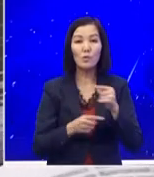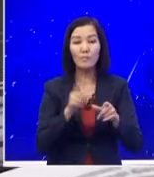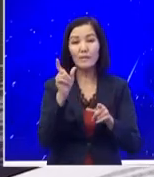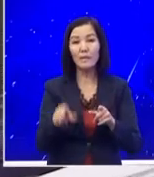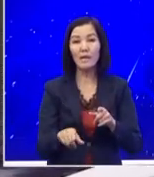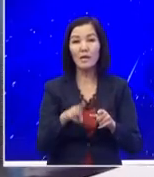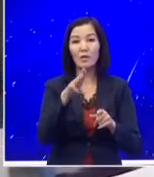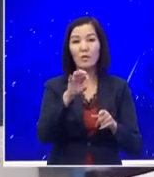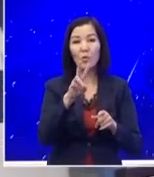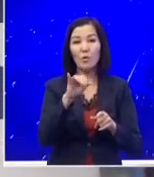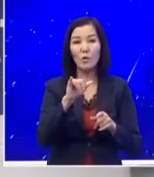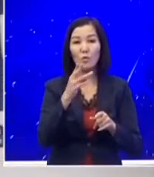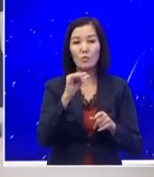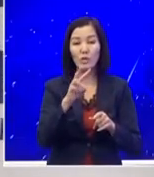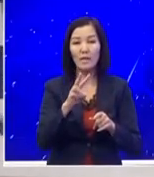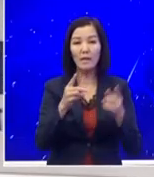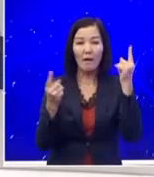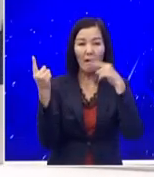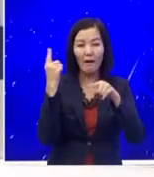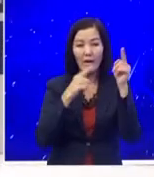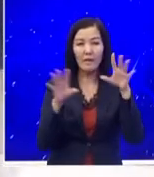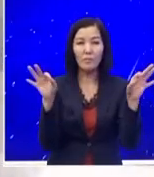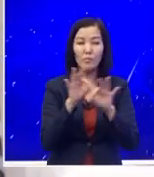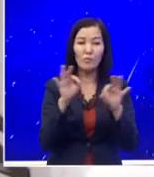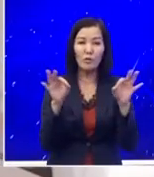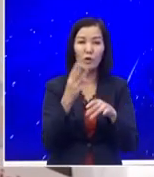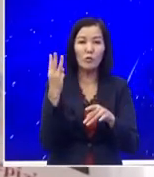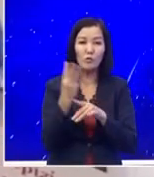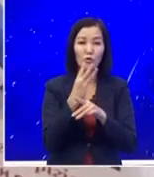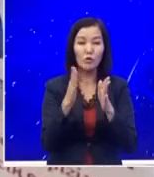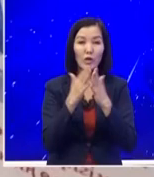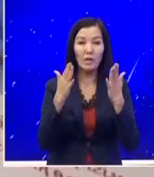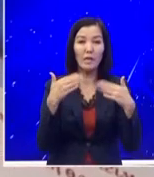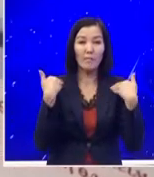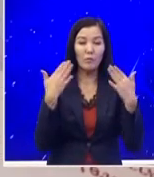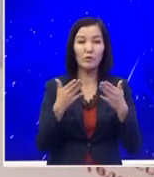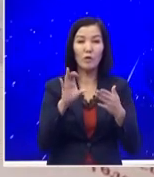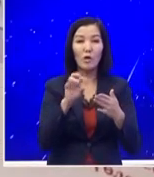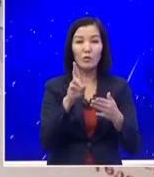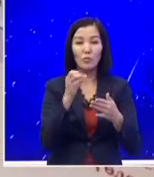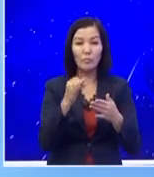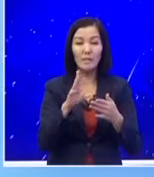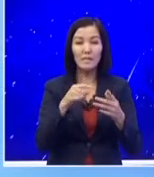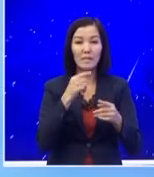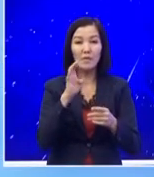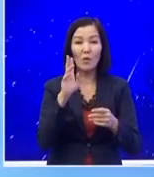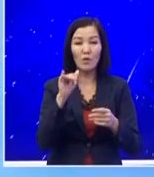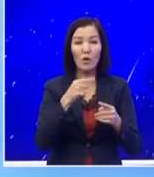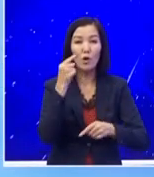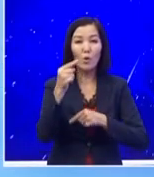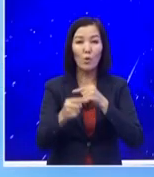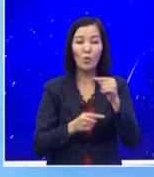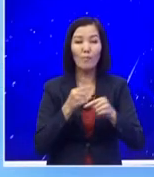бірі Төлеужан Ғұмаров. Ақын сазгердің биыл 3-ші кітабы жарық көрді. Сөнбес сәуле, ұрпақ үні сынды кітаптар